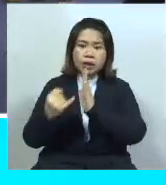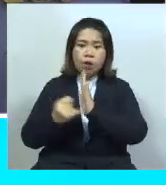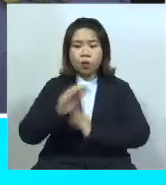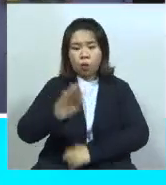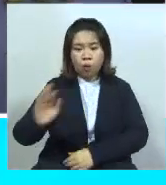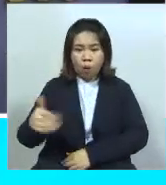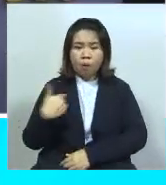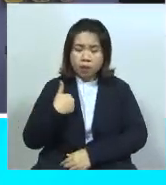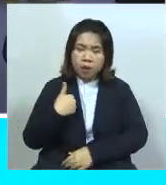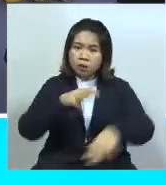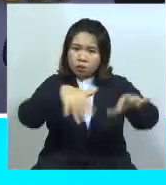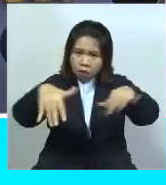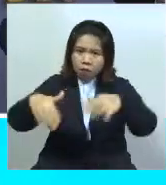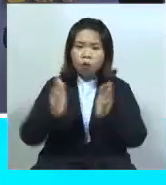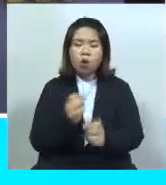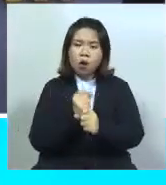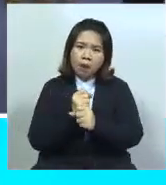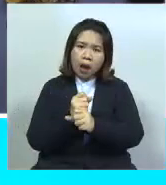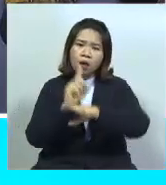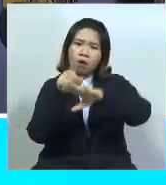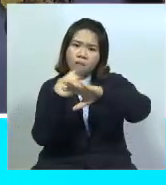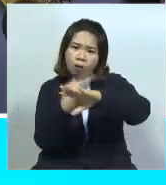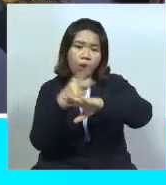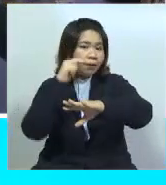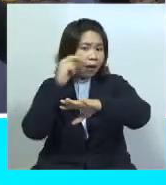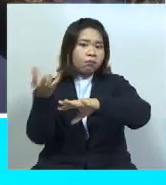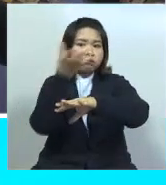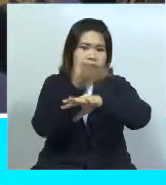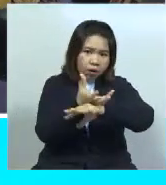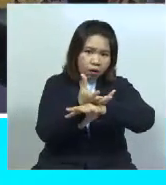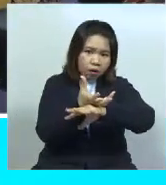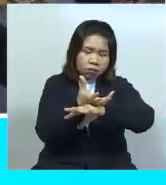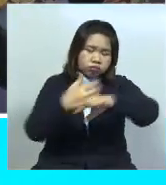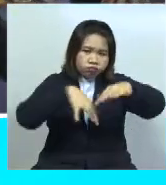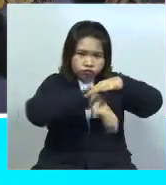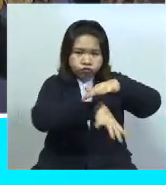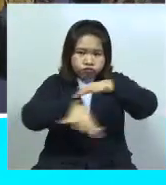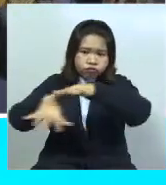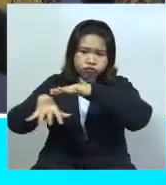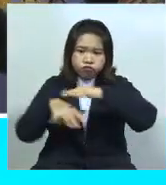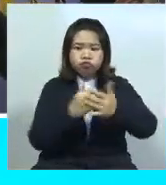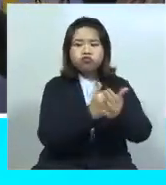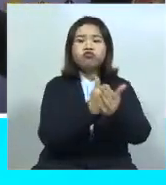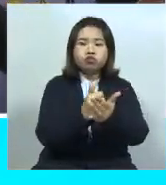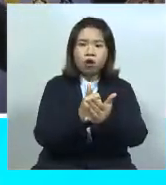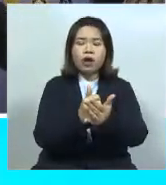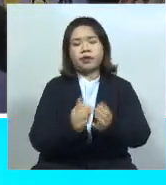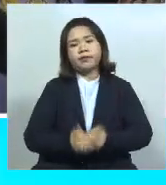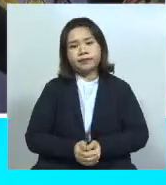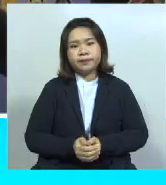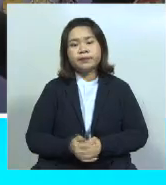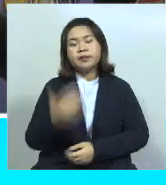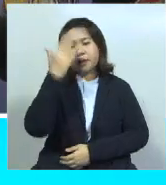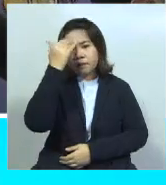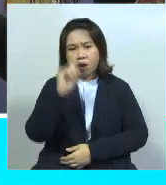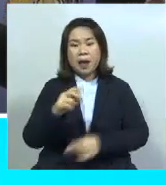ก็ได้ระดมไม่ว่าจะเป็นฮอที่สามารถบรรทุกน้ำได้จากกองทัพนะครับเข้าไปทิ้งน้ำเข้าไปในบริเวณพื้นที่เพ